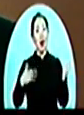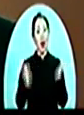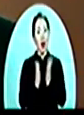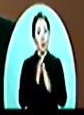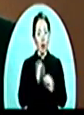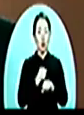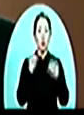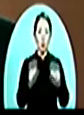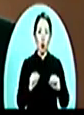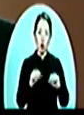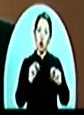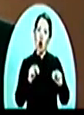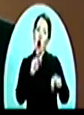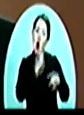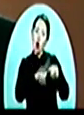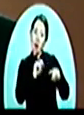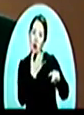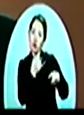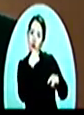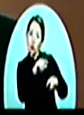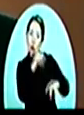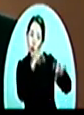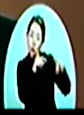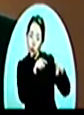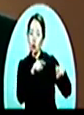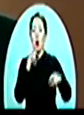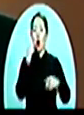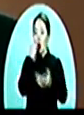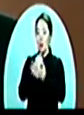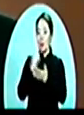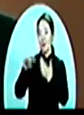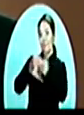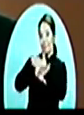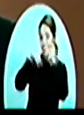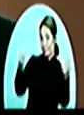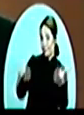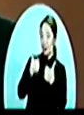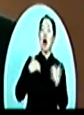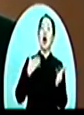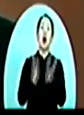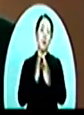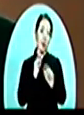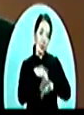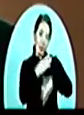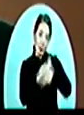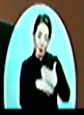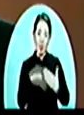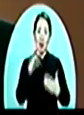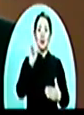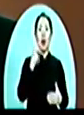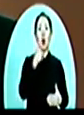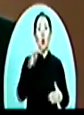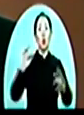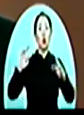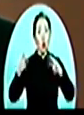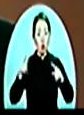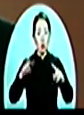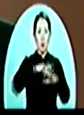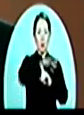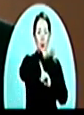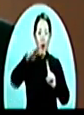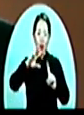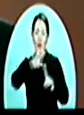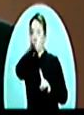болно. Зөвхөн хөдөө аж ахуйн үйлдвэрлэлээс гадна хүнсний баталгаат байдлыг хангах талаарч хамтран ажиллаж байгаа. Цаг агаарын өөрчлөлт, байгалийн нөөцийн